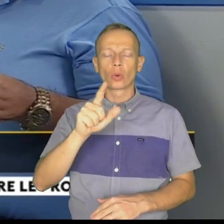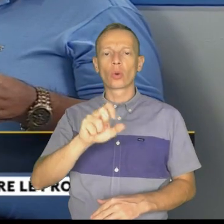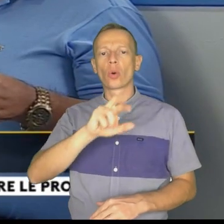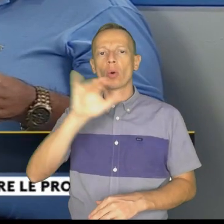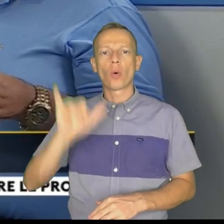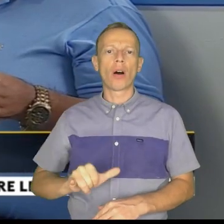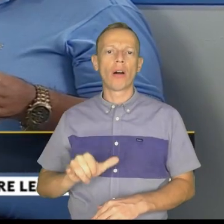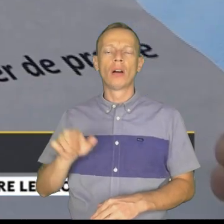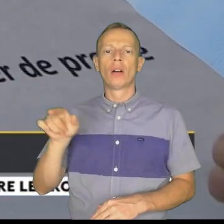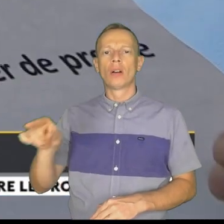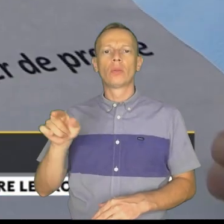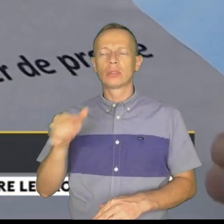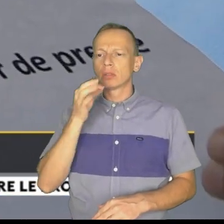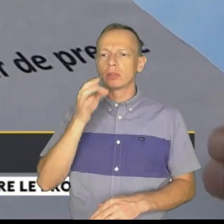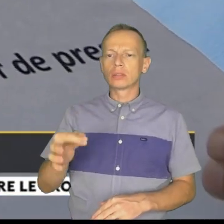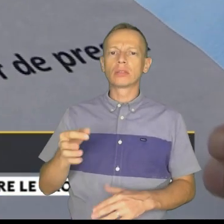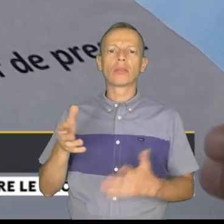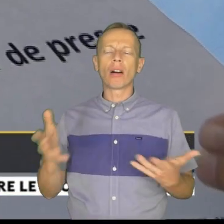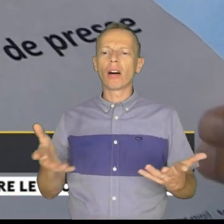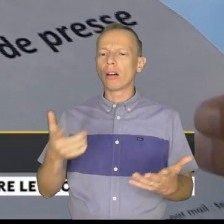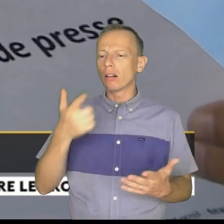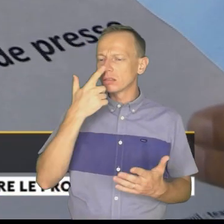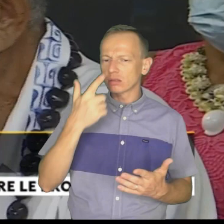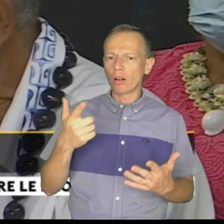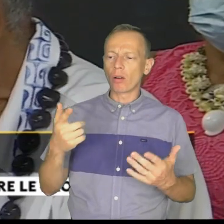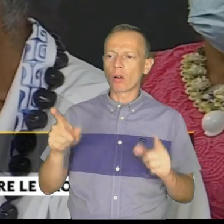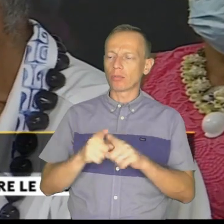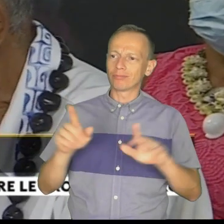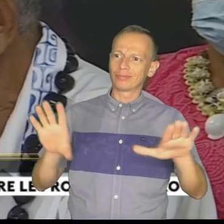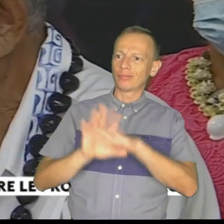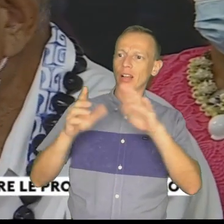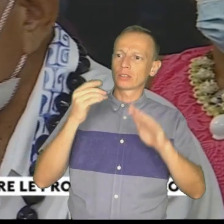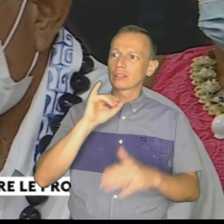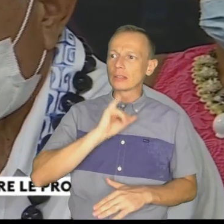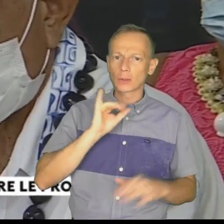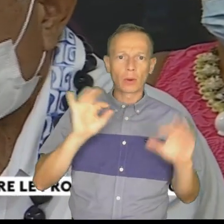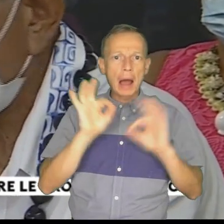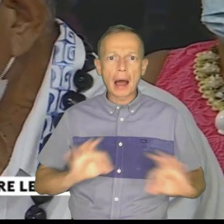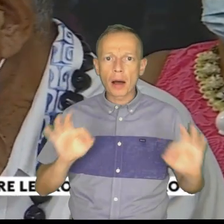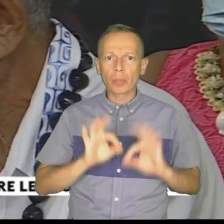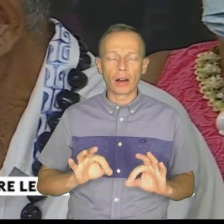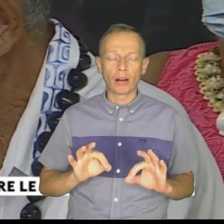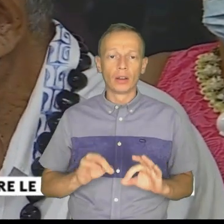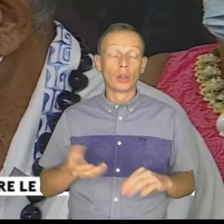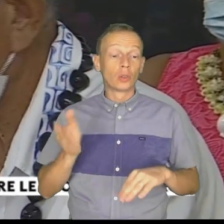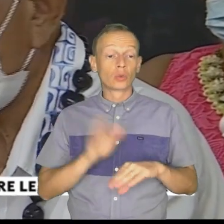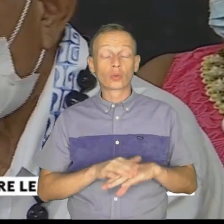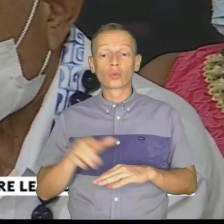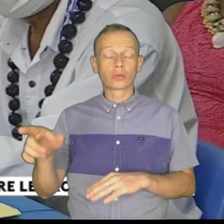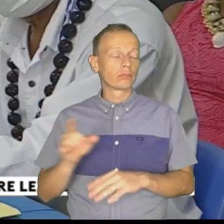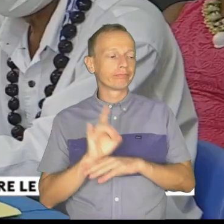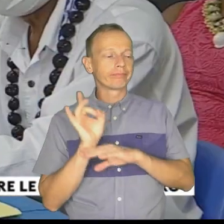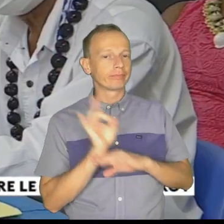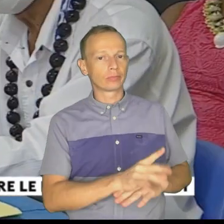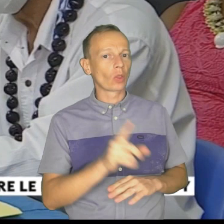tribunal estime que l'atteinte à la présomption d'innocence ne s'applique qu'à une seule personne publiquement présentée comme coupable des faits